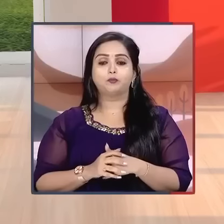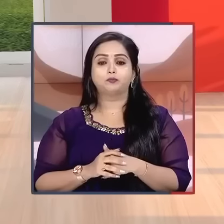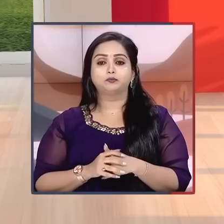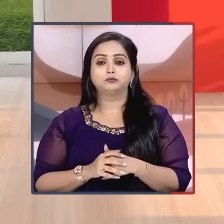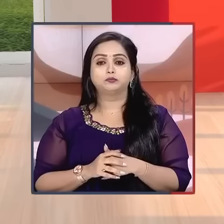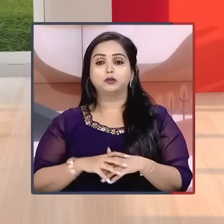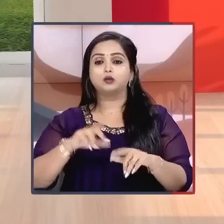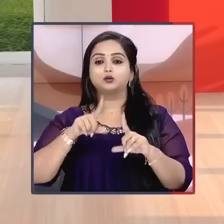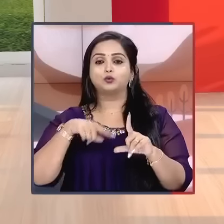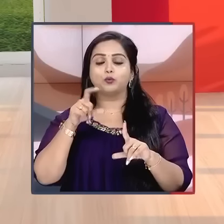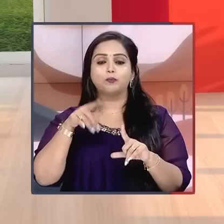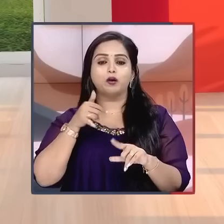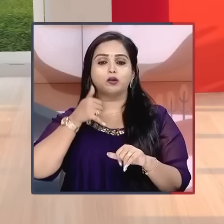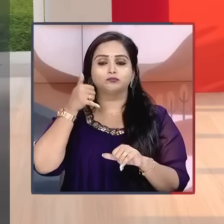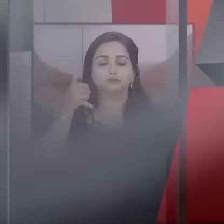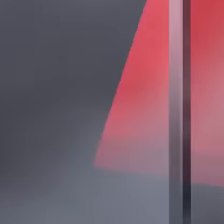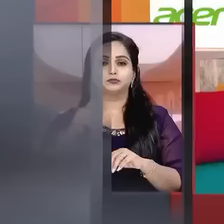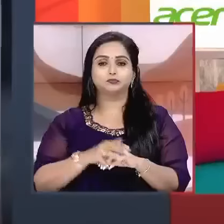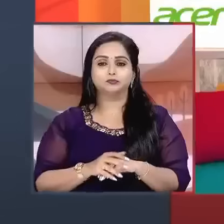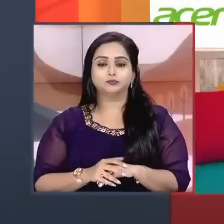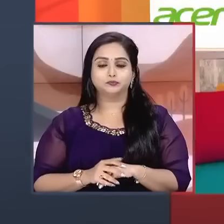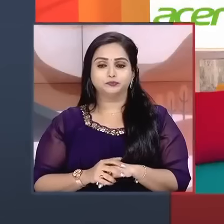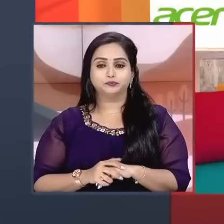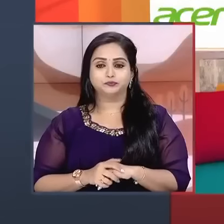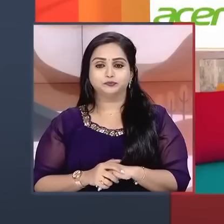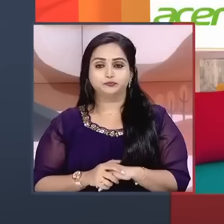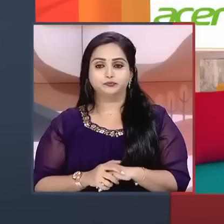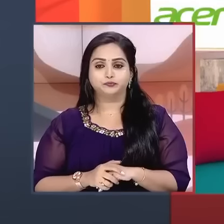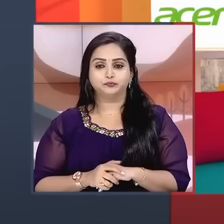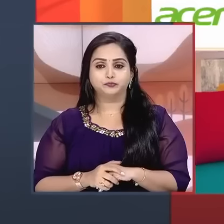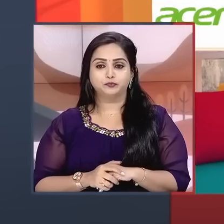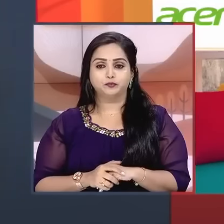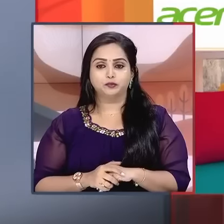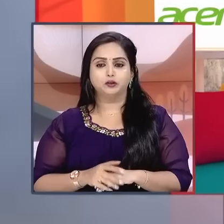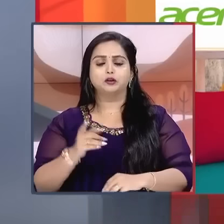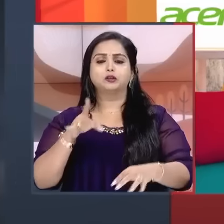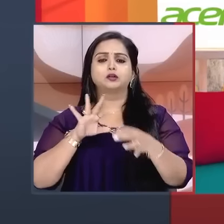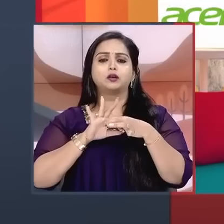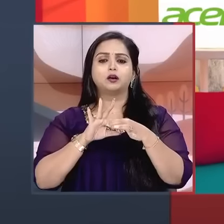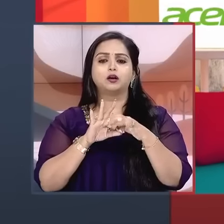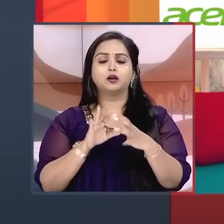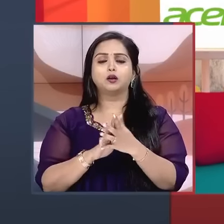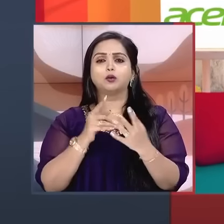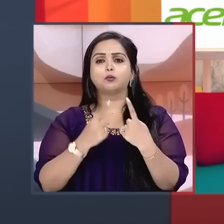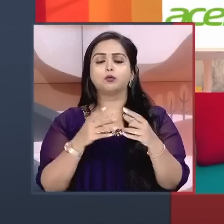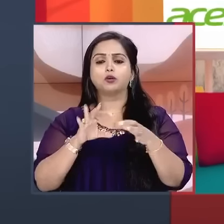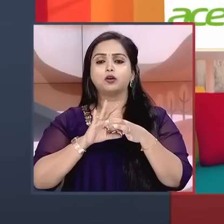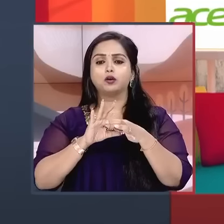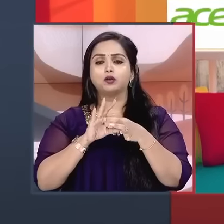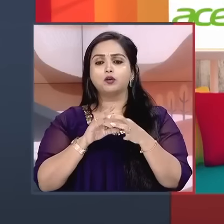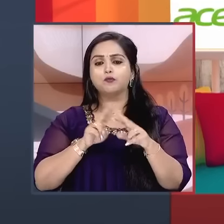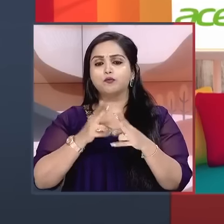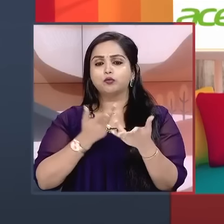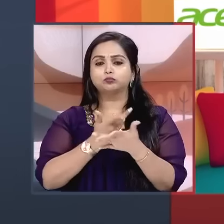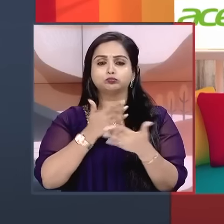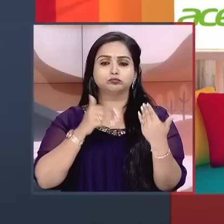ശ്രീ ജോർജ് ജോസഫ് കൂടി ഈ വിഷയത്തിൽ പ്രതികരിക്കാൻ തത്സമയം ചേരുന്നുണ്ട്. ശ്രീ ജോർജ് ജോസഫ്, ഇതുമായി ബന്ധപ്പെട്ട രാഷ്ട്രീയപരമായ കാര്യങ്ങൾ ആ രീതിയിൽ ഒരു വശത്ത് ചർച്ച